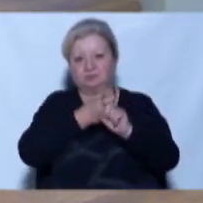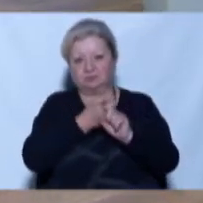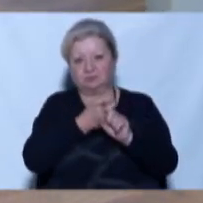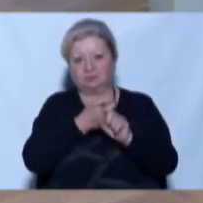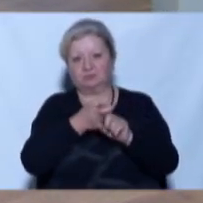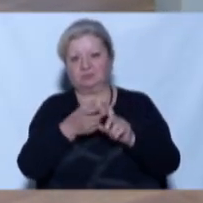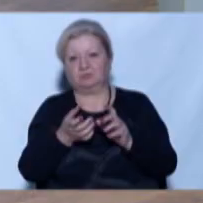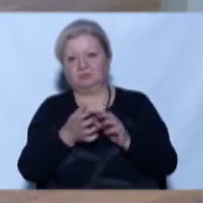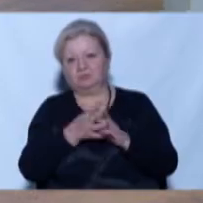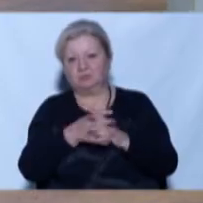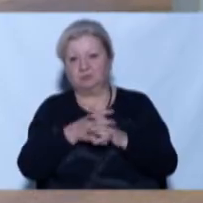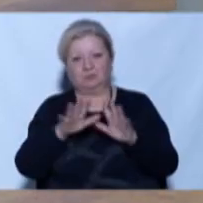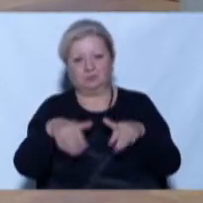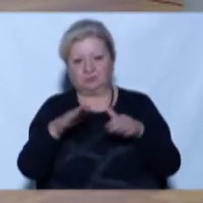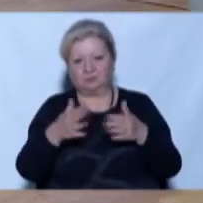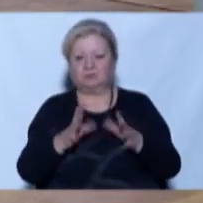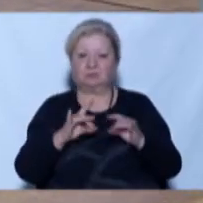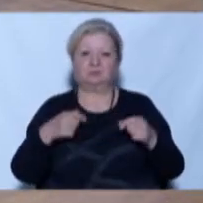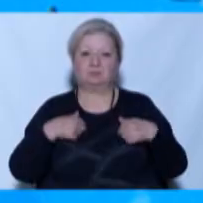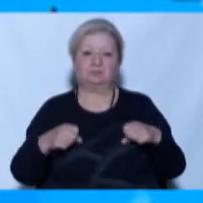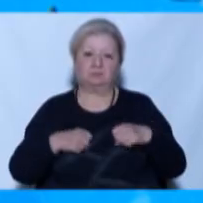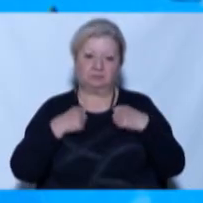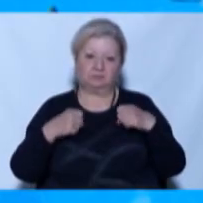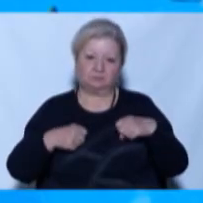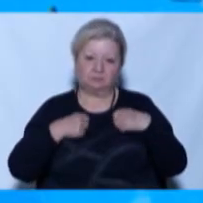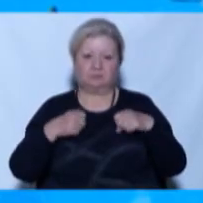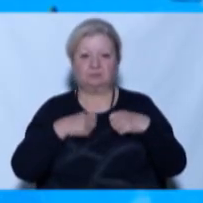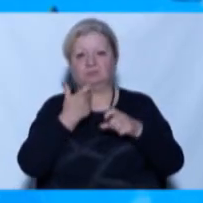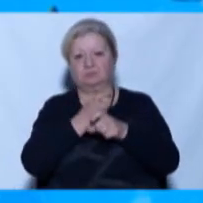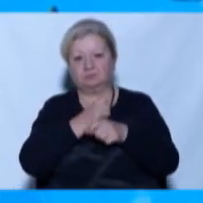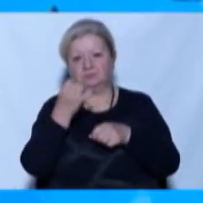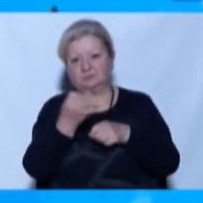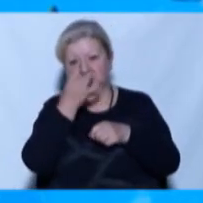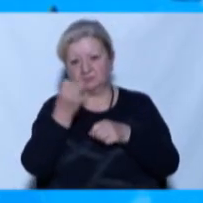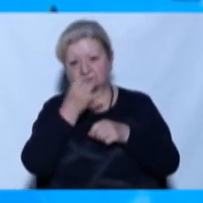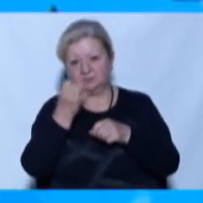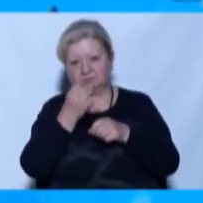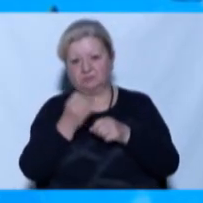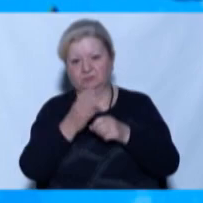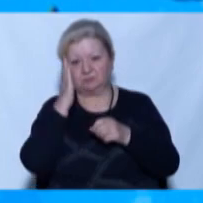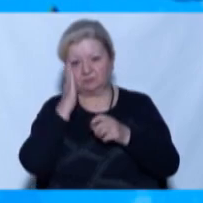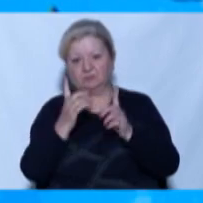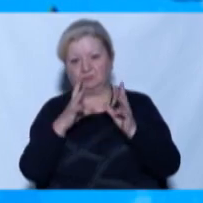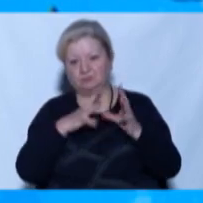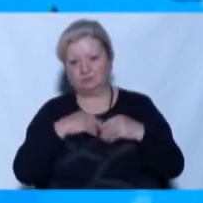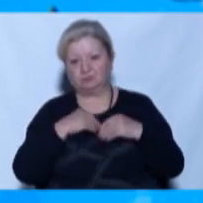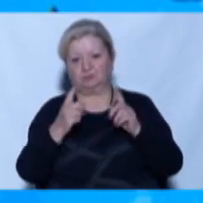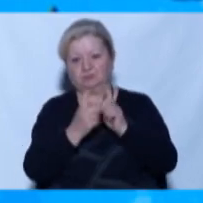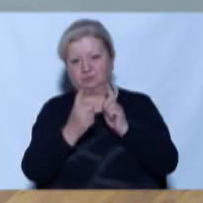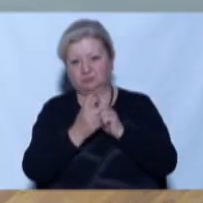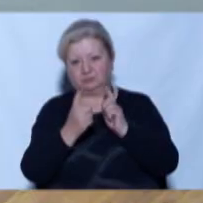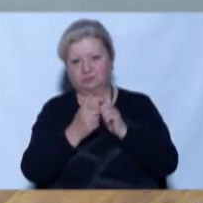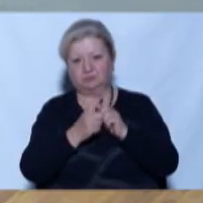იმპულსის მომცემია. მაგრამ შევეცდები, რომ საინტერესო იყოს ჩვენი შეხვედრები, შევეხები გარკვეულ